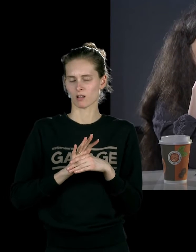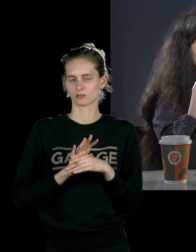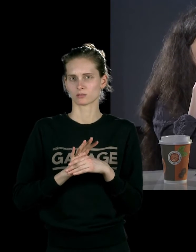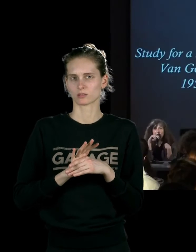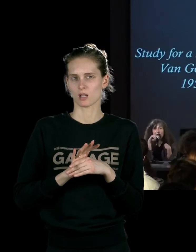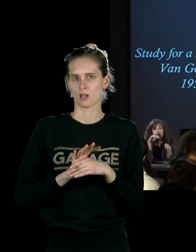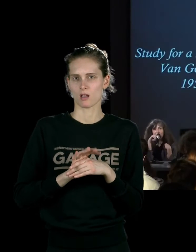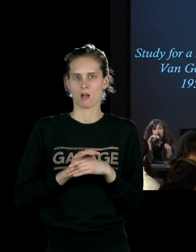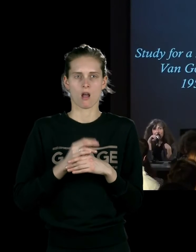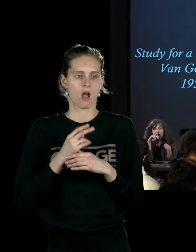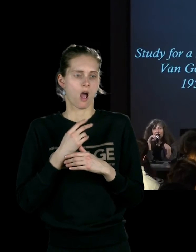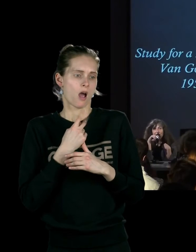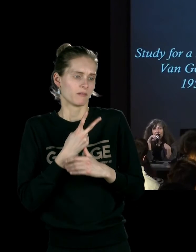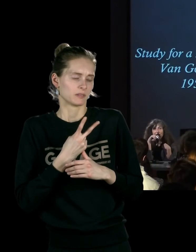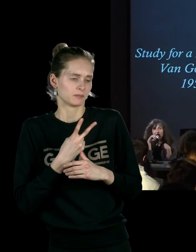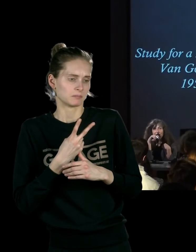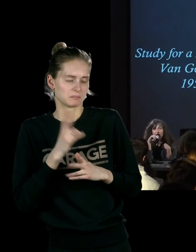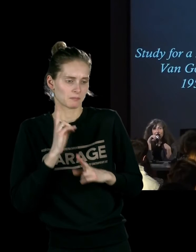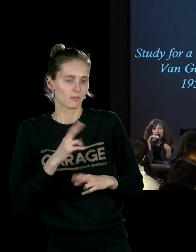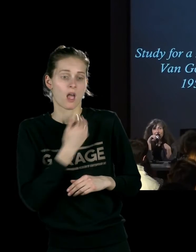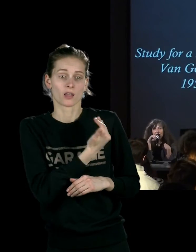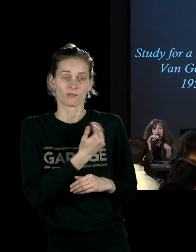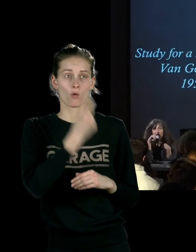было живописью действия.